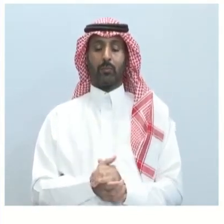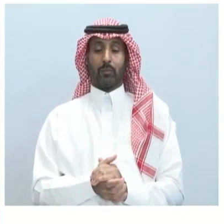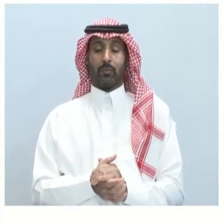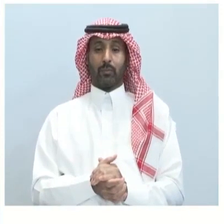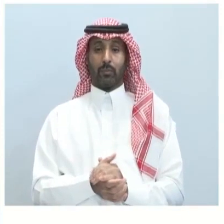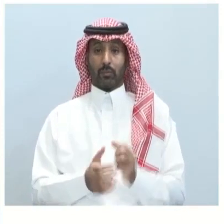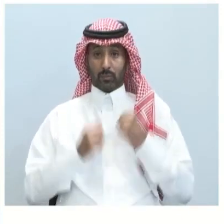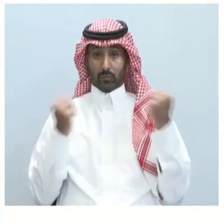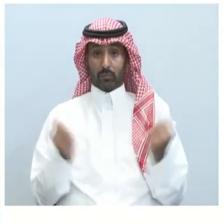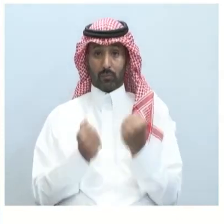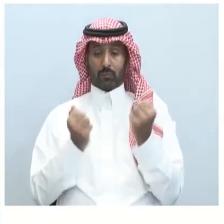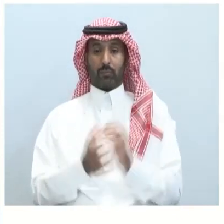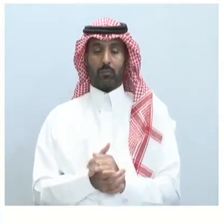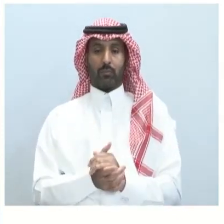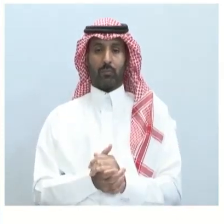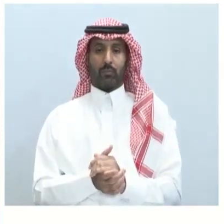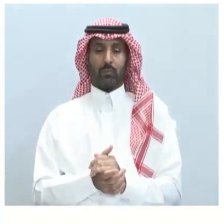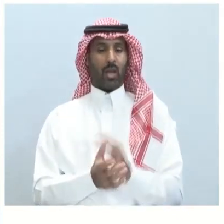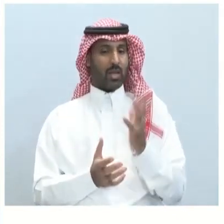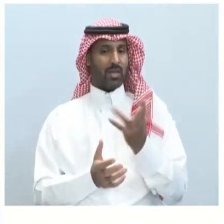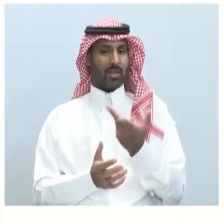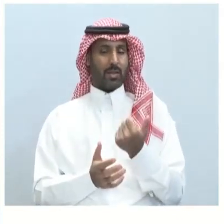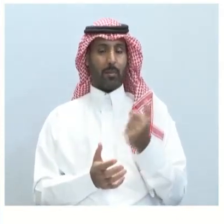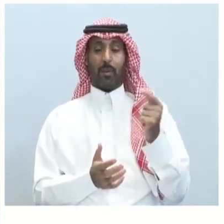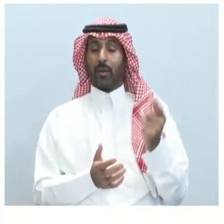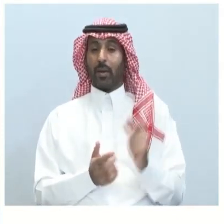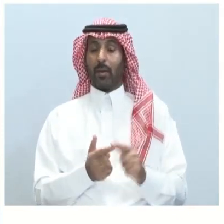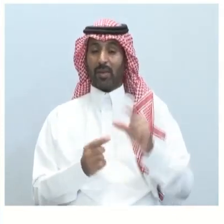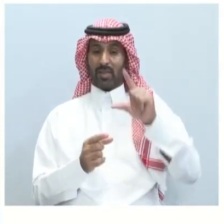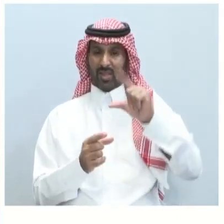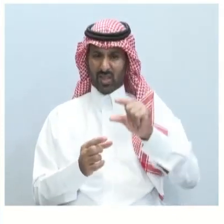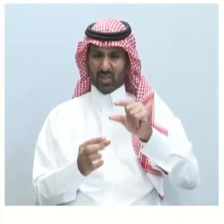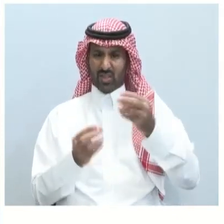بعد ذلك تدريب احسب قيمه تركيز